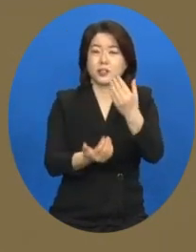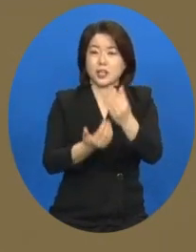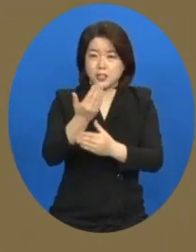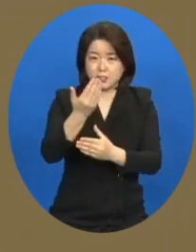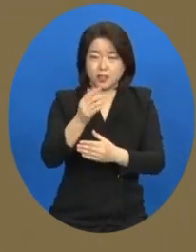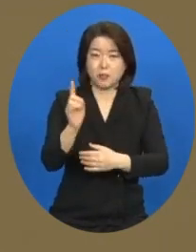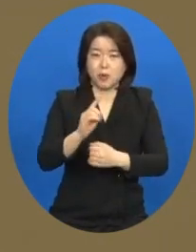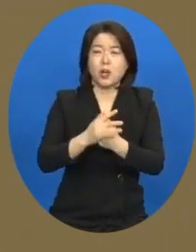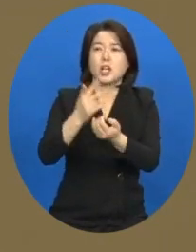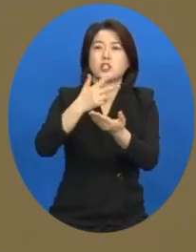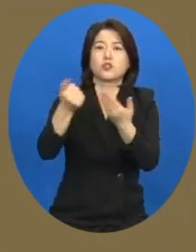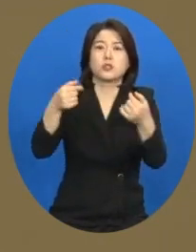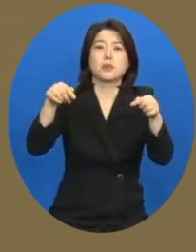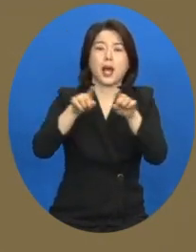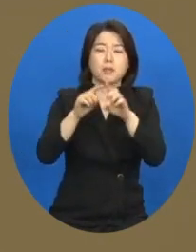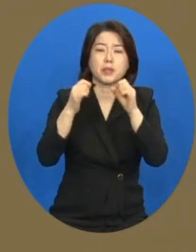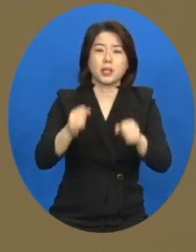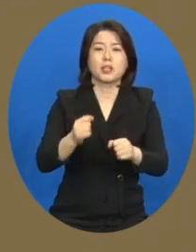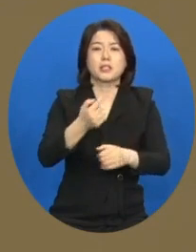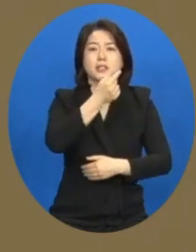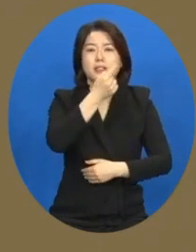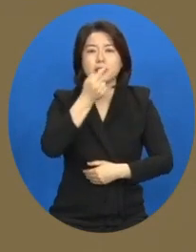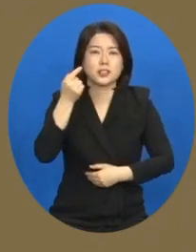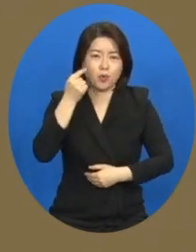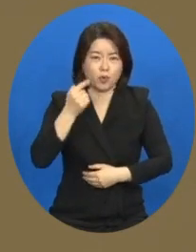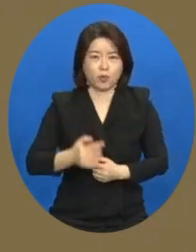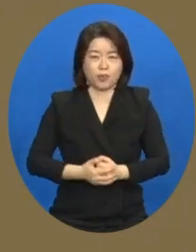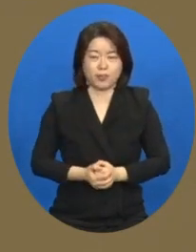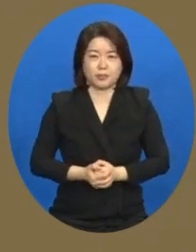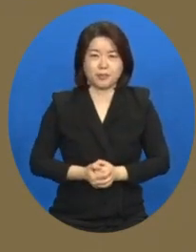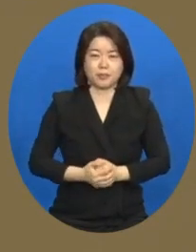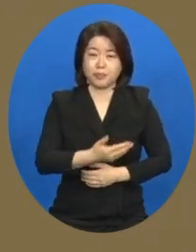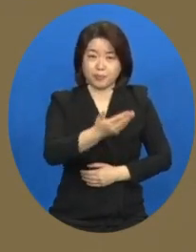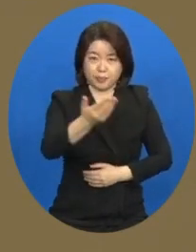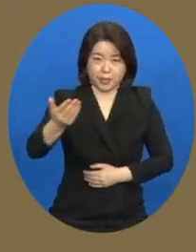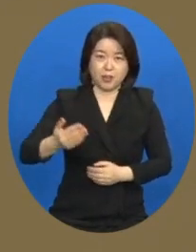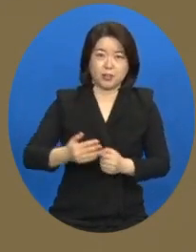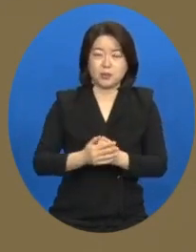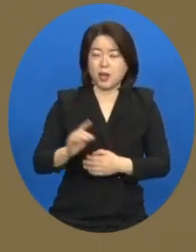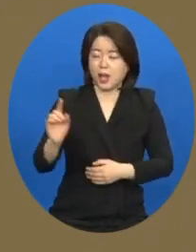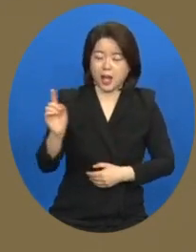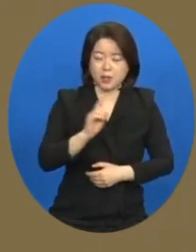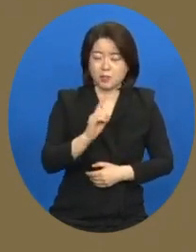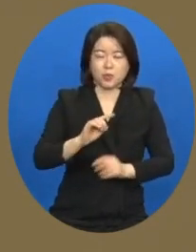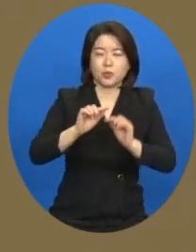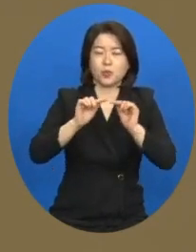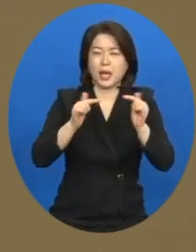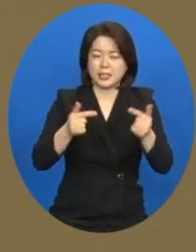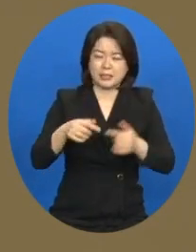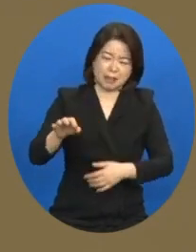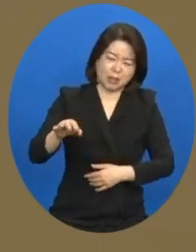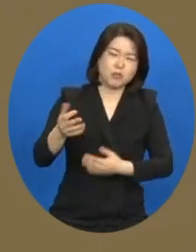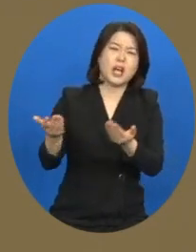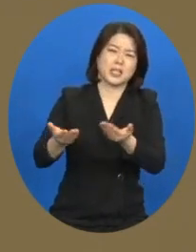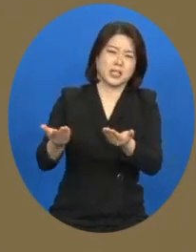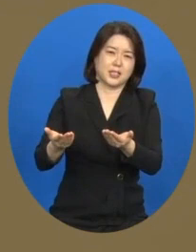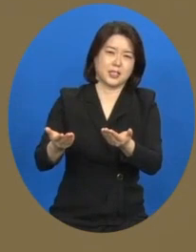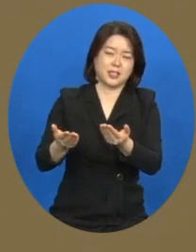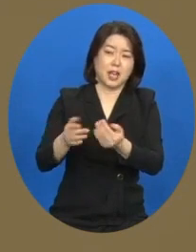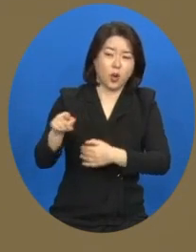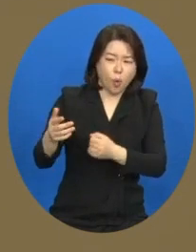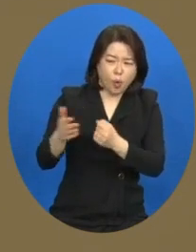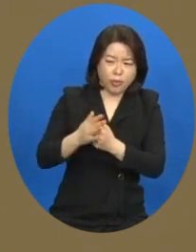주님이 함께 계시는 증거인 거예요. 여러분, 아무것도 아닌 일인데도